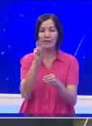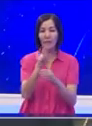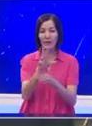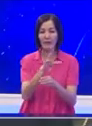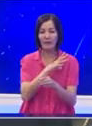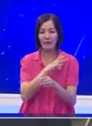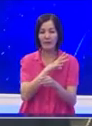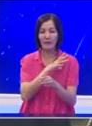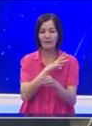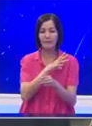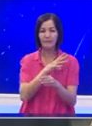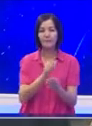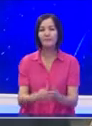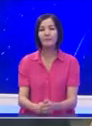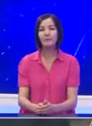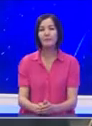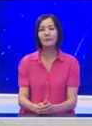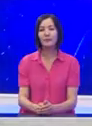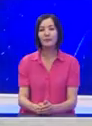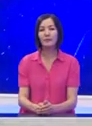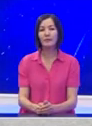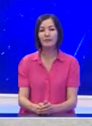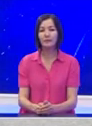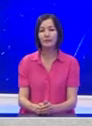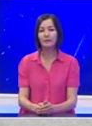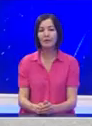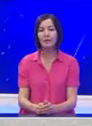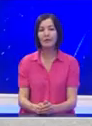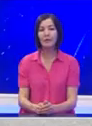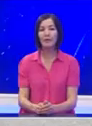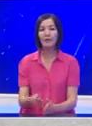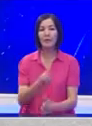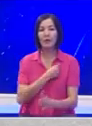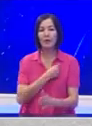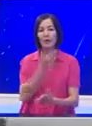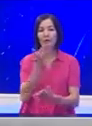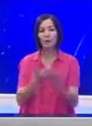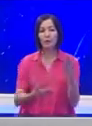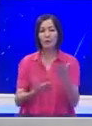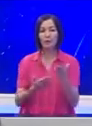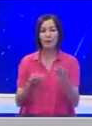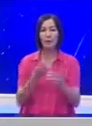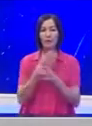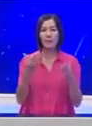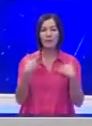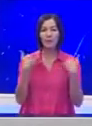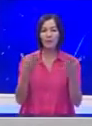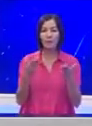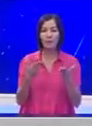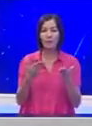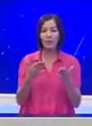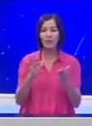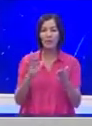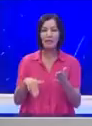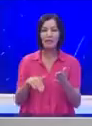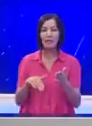мен филология және қазақ әдебиеті кафедрасының профессор келді. Жеке құрамнан аман саулық сұрап, атаулы мерекемен құттықтады. Артынша